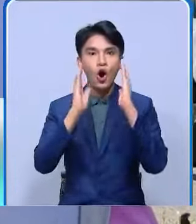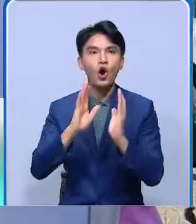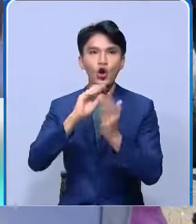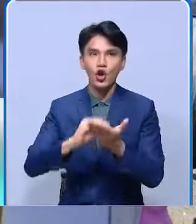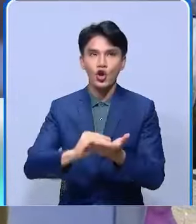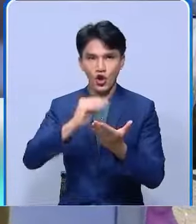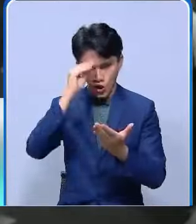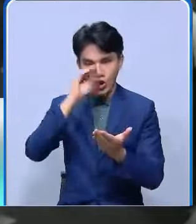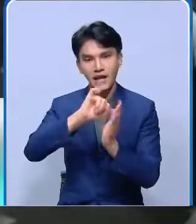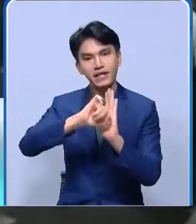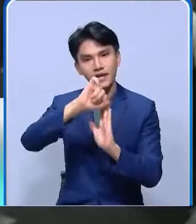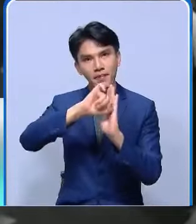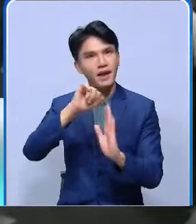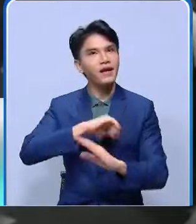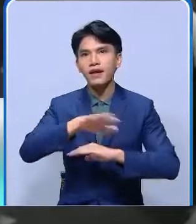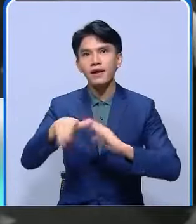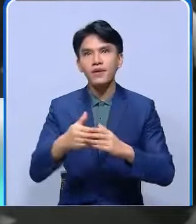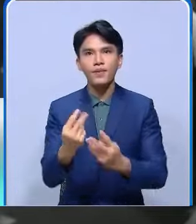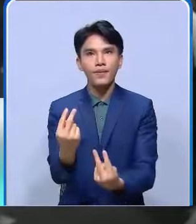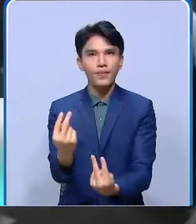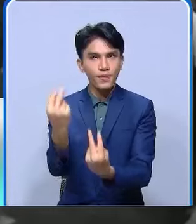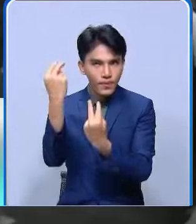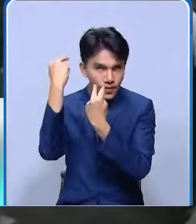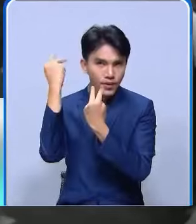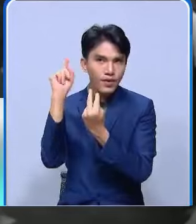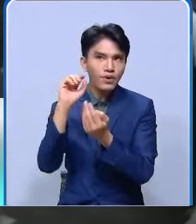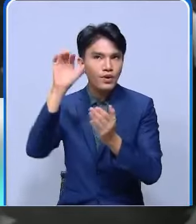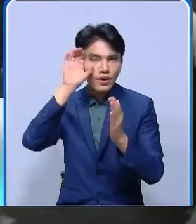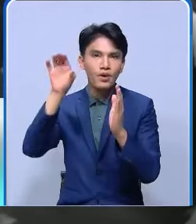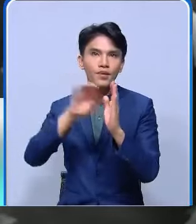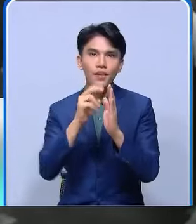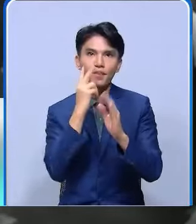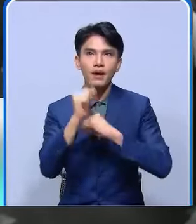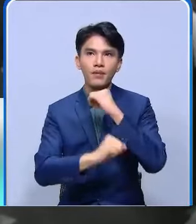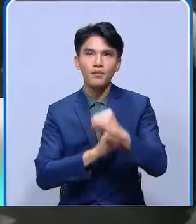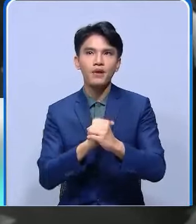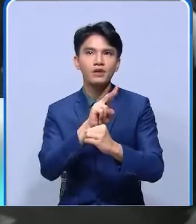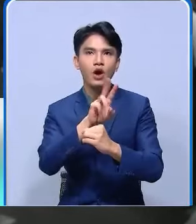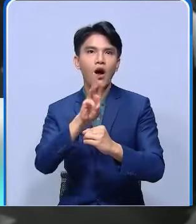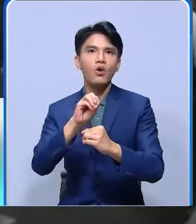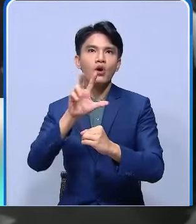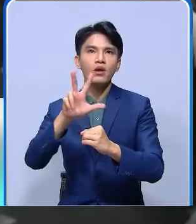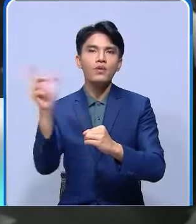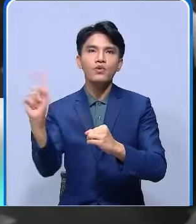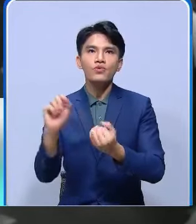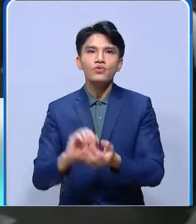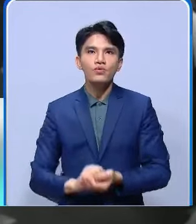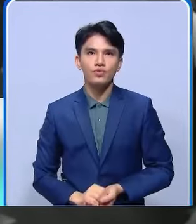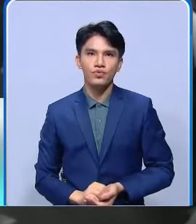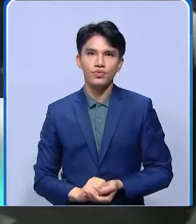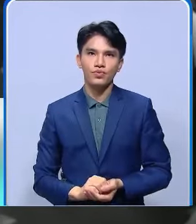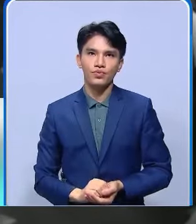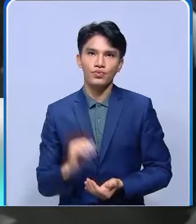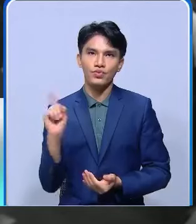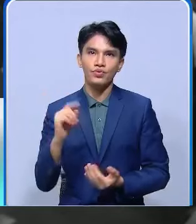มหาวิทยาลัยเชียงใหม่ค่ะค่ะย้อนความนิดนึงนะคุณผู้ชมนี่เป็นภาพเหตุการณ์ปี 2563ตอนนั้นเนี่ยพี่เตี้ยไปโดนคน